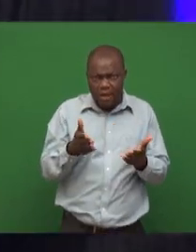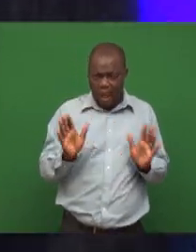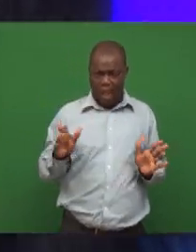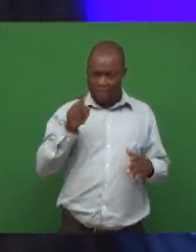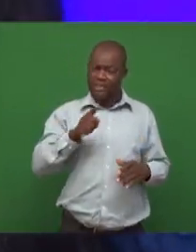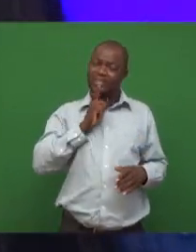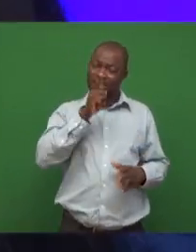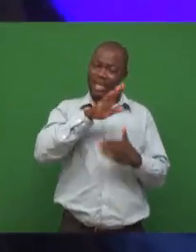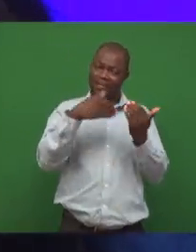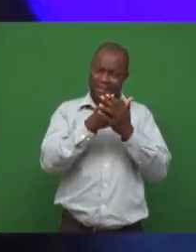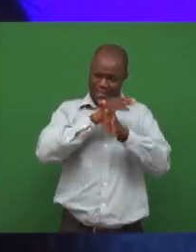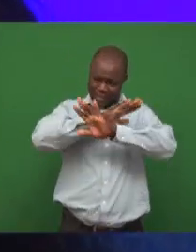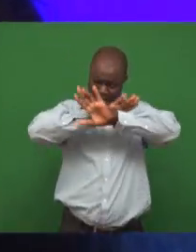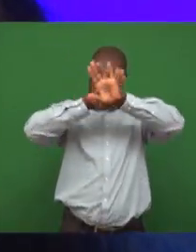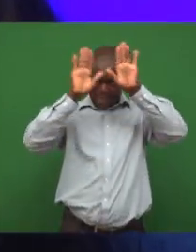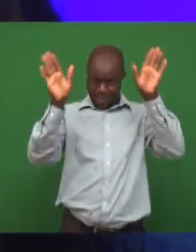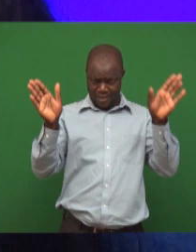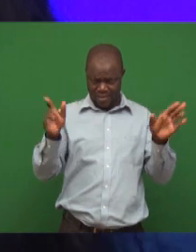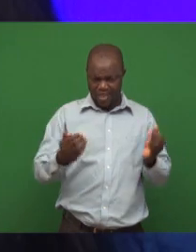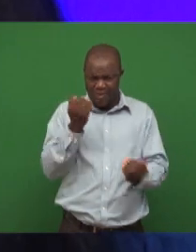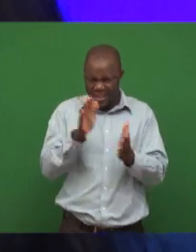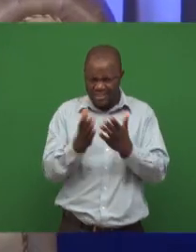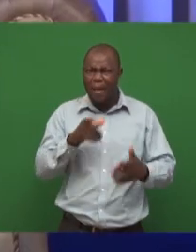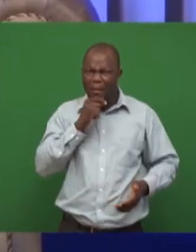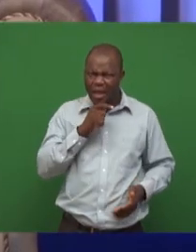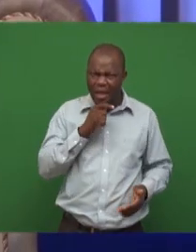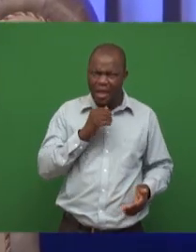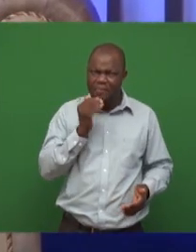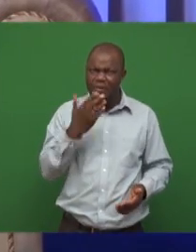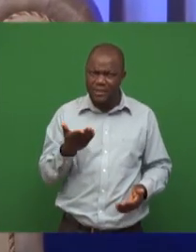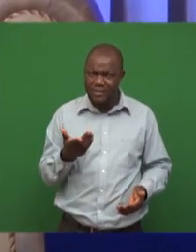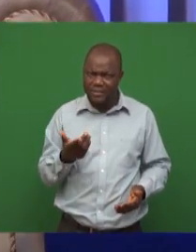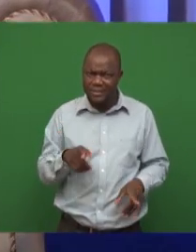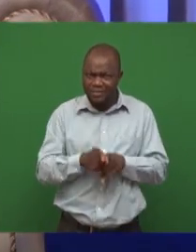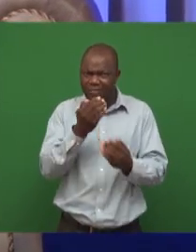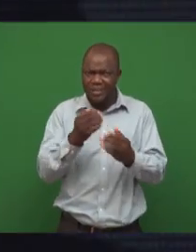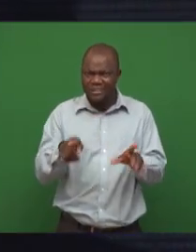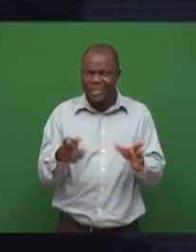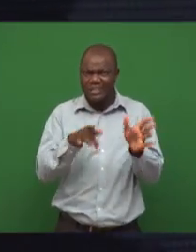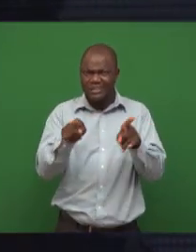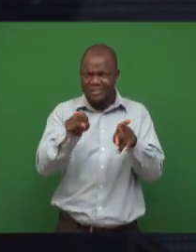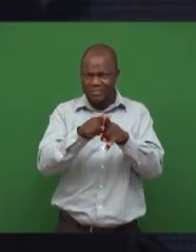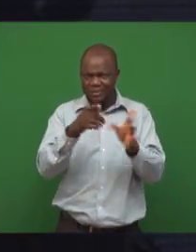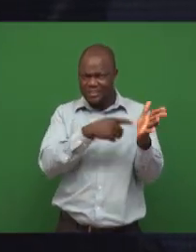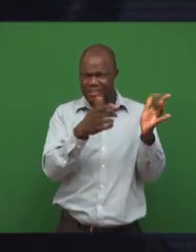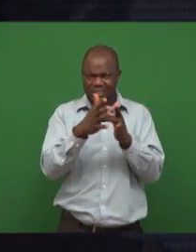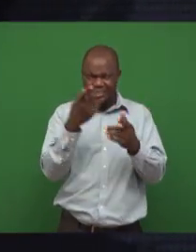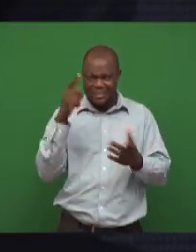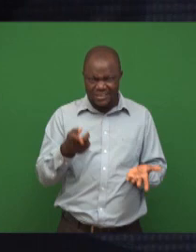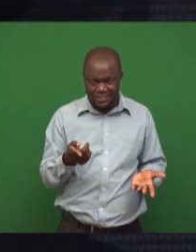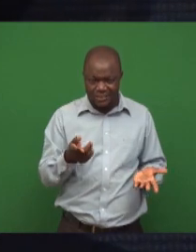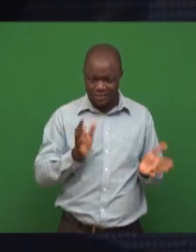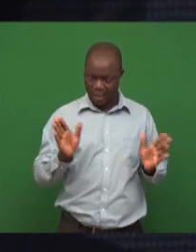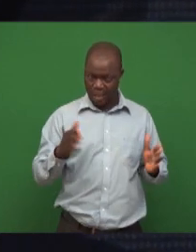Uda natojekesa nyaya yako nekuti ukati mwana asina baba. Mwana musande uri. Baba